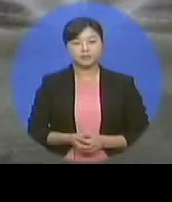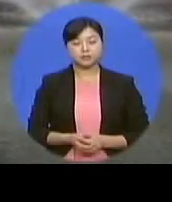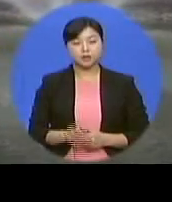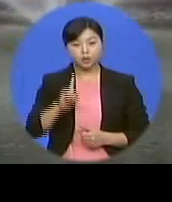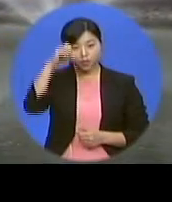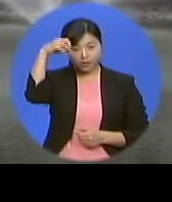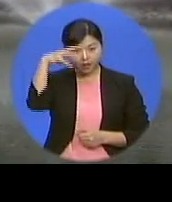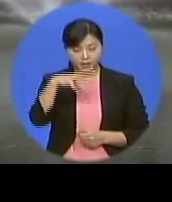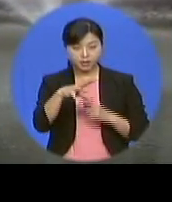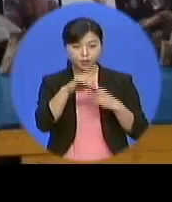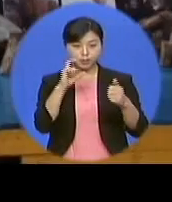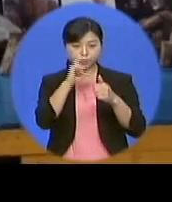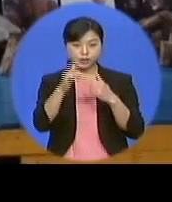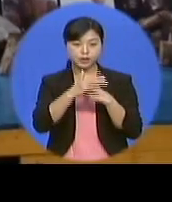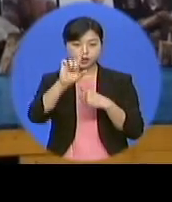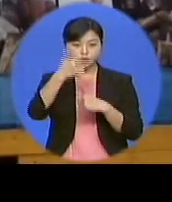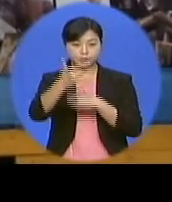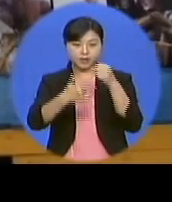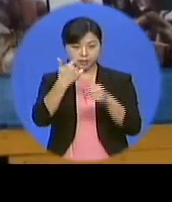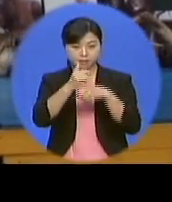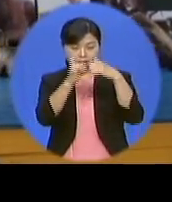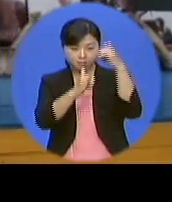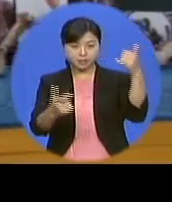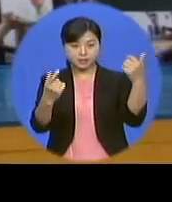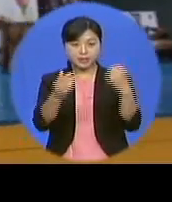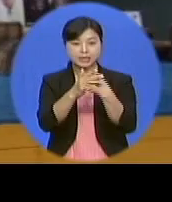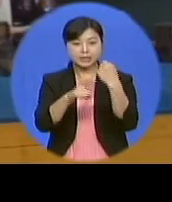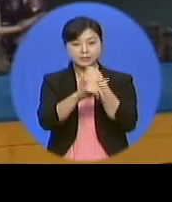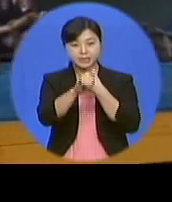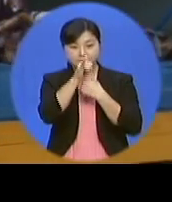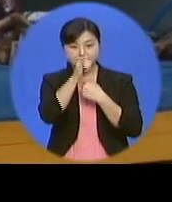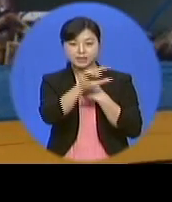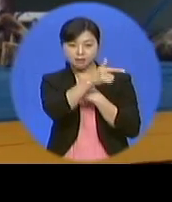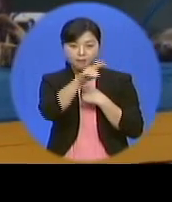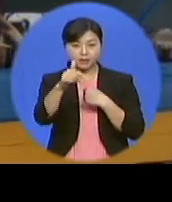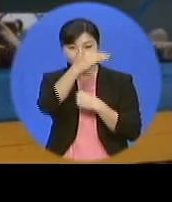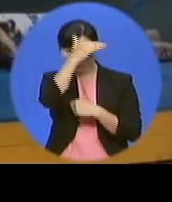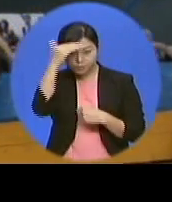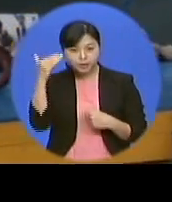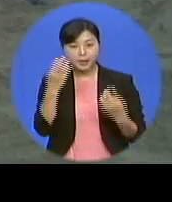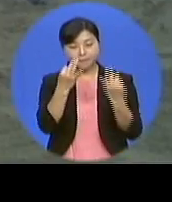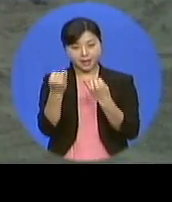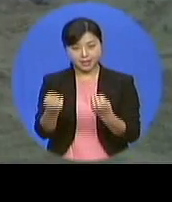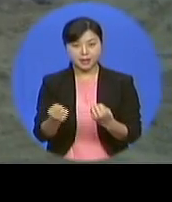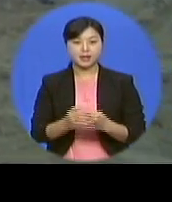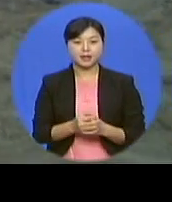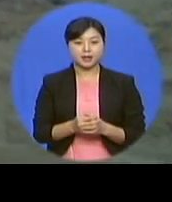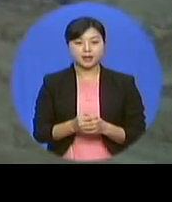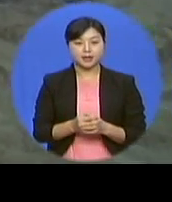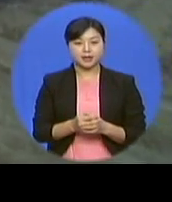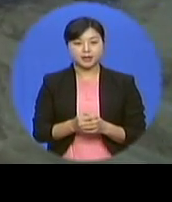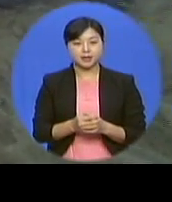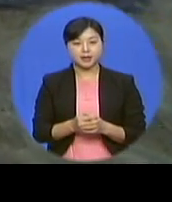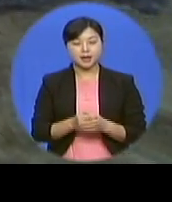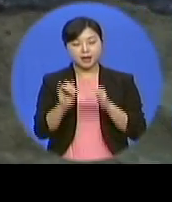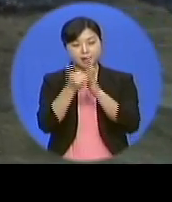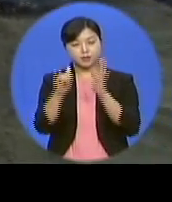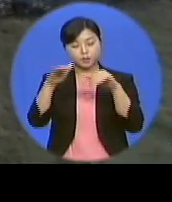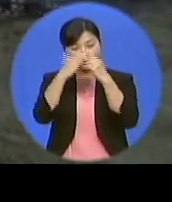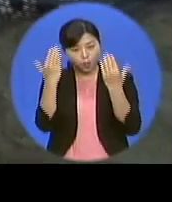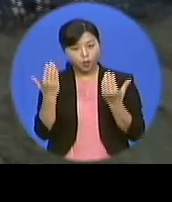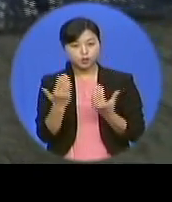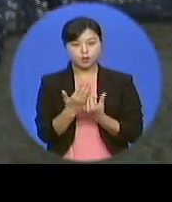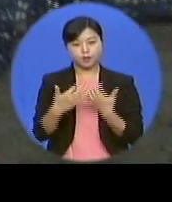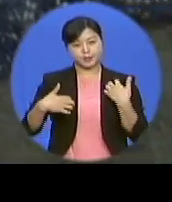고양이라 불린 600년의 역사만큼 의미 깊은 볼거리가 많은 고양시. 그 중에서도 가족들